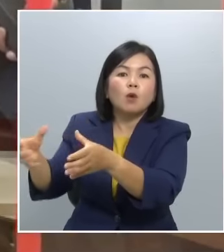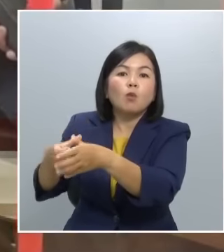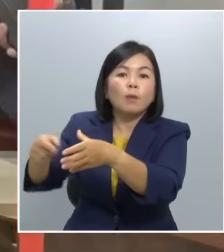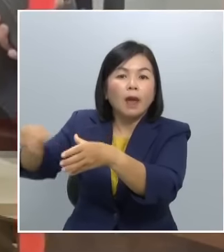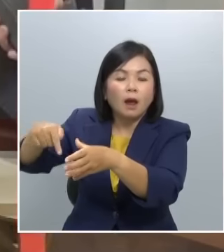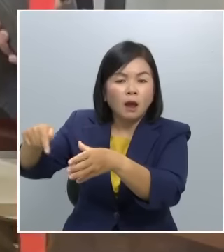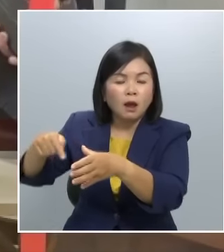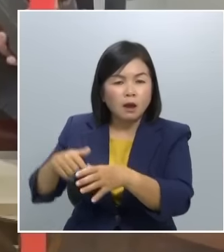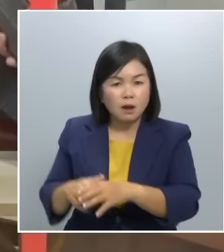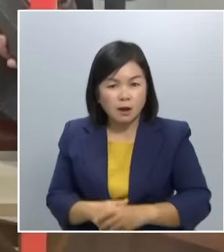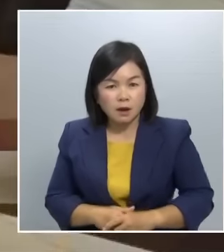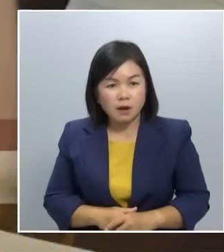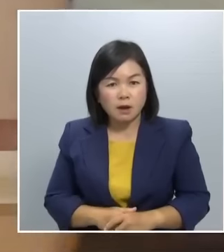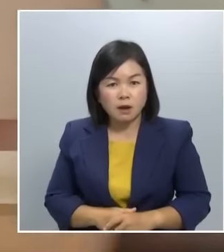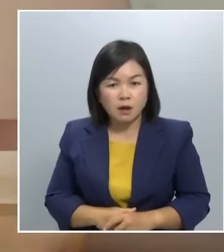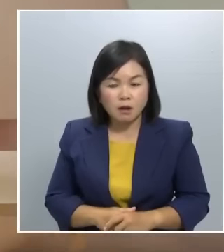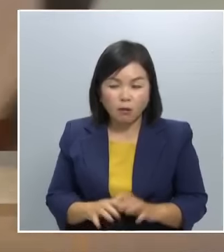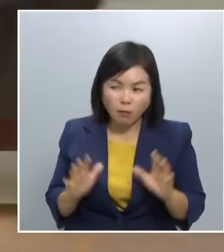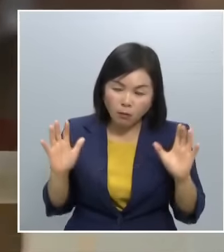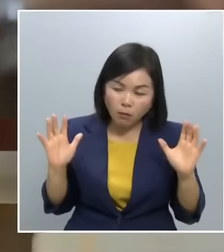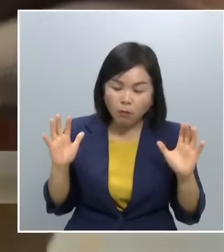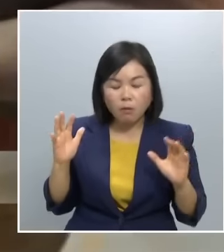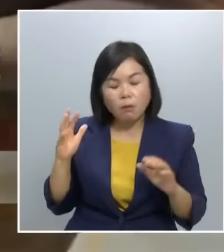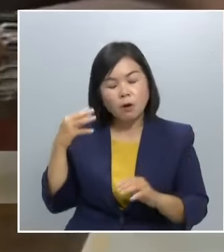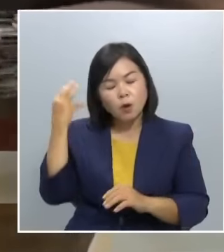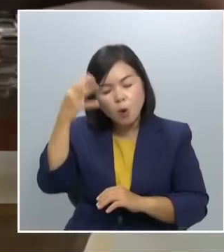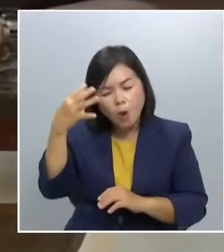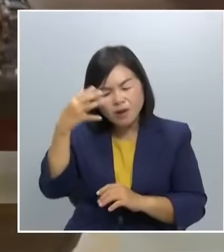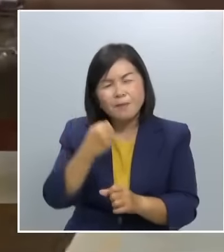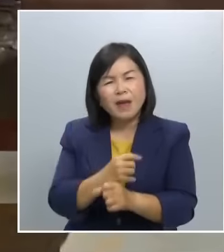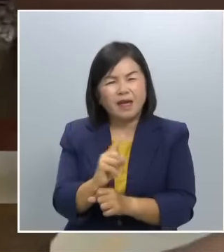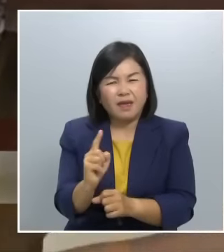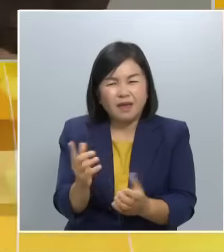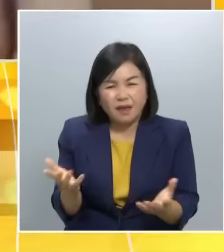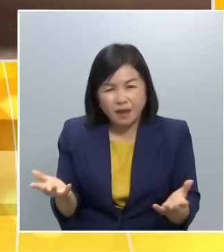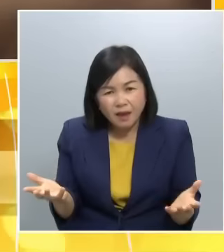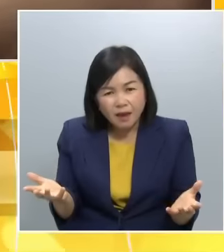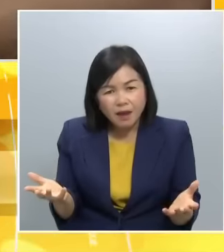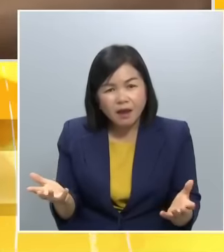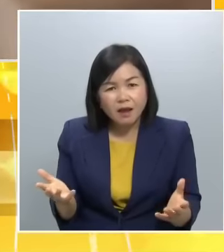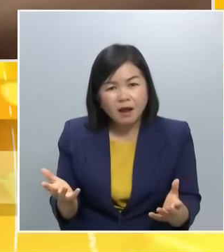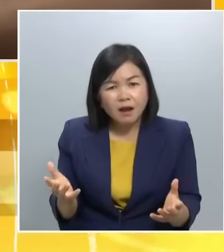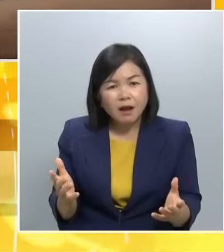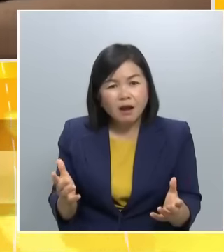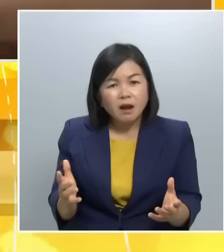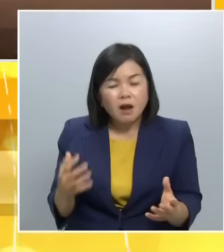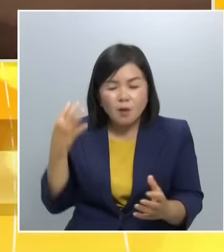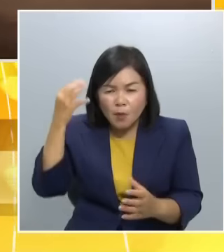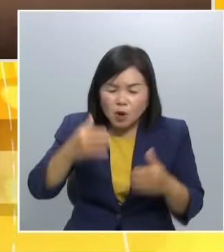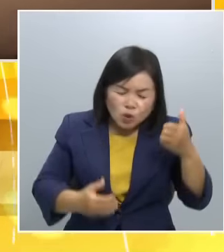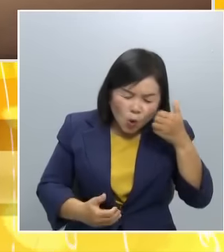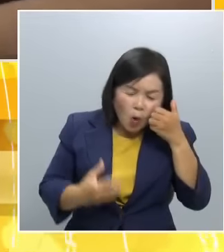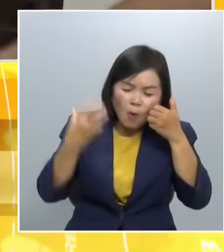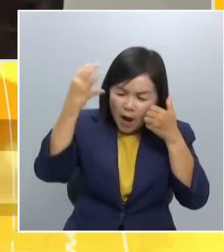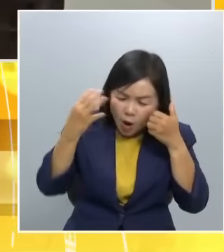นี่จบจริงๆจะทำยังไงเนี่ยนี่ก็มิจฉาชีพไอ้ที่โทรมาหาผมร